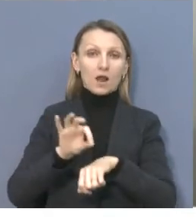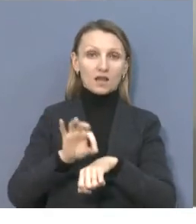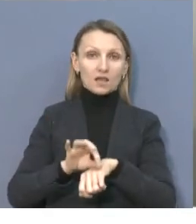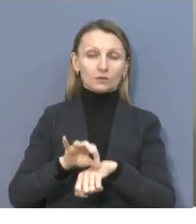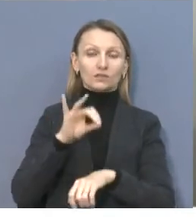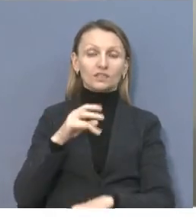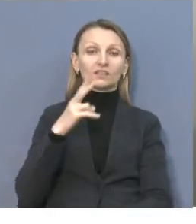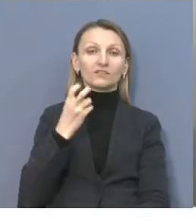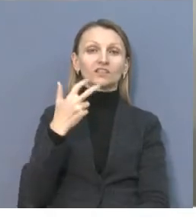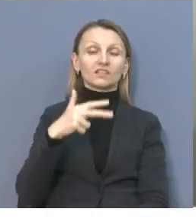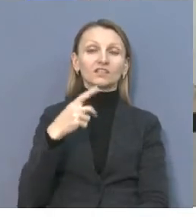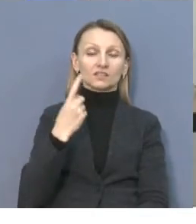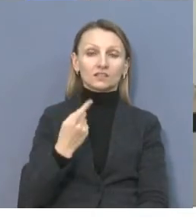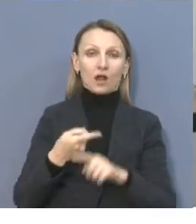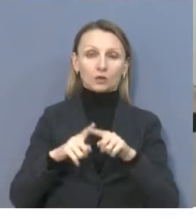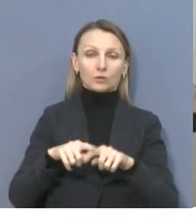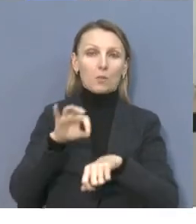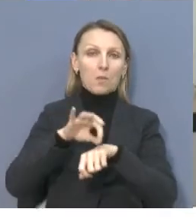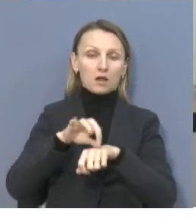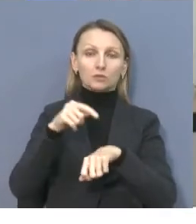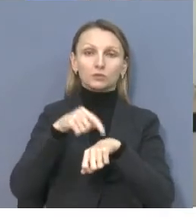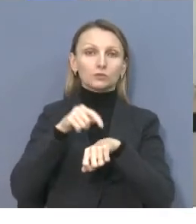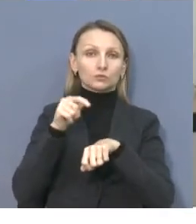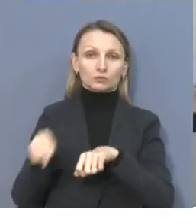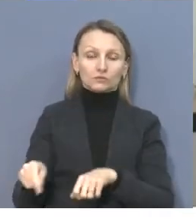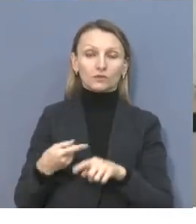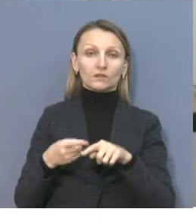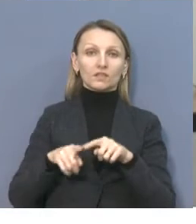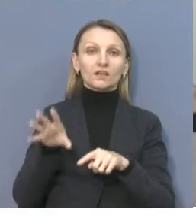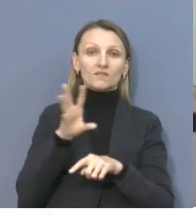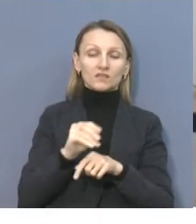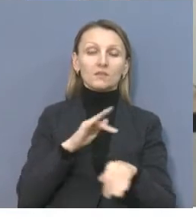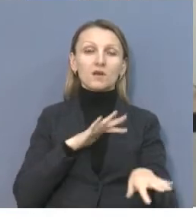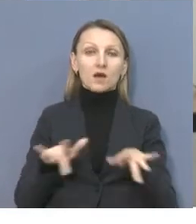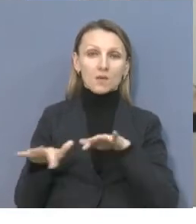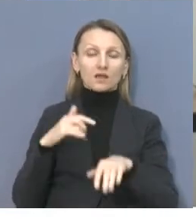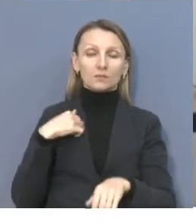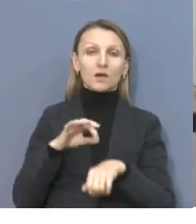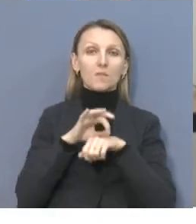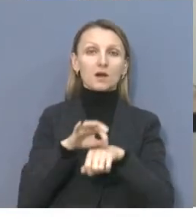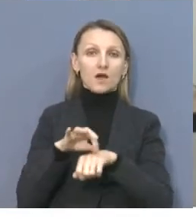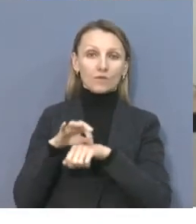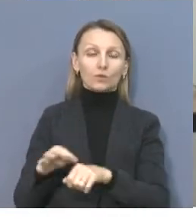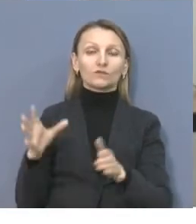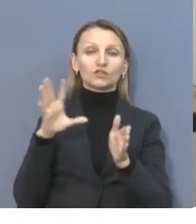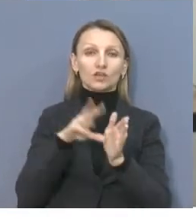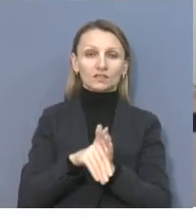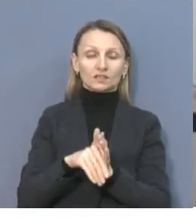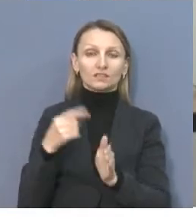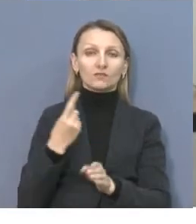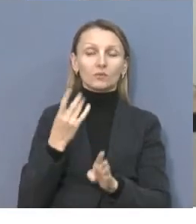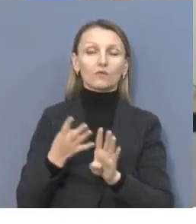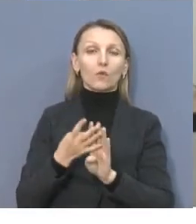231 симптом коллективом проводится все весь комплекс противоэпидемических мероприятий частности питали в первую очередь